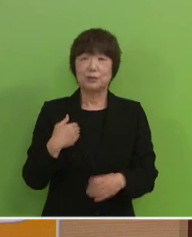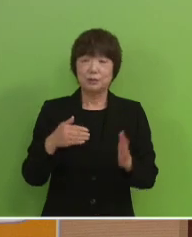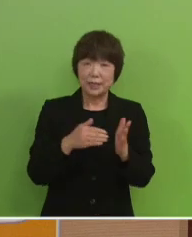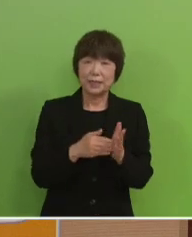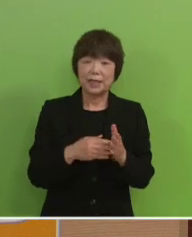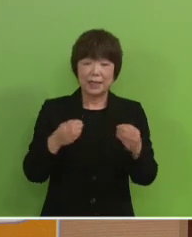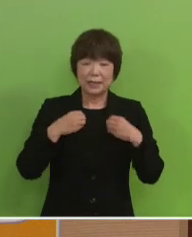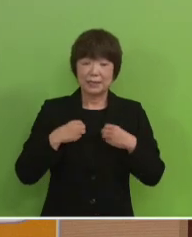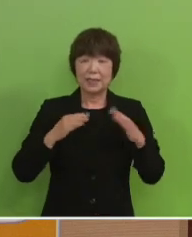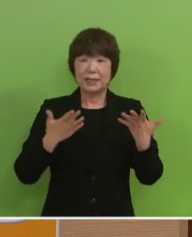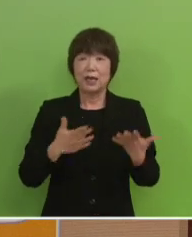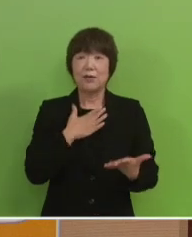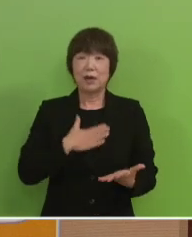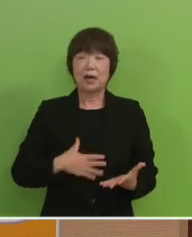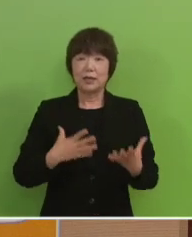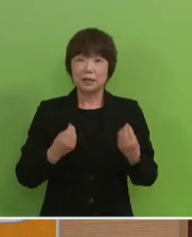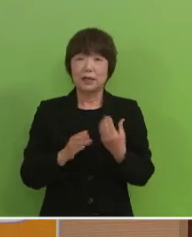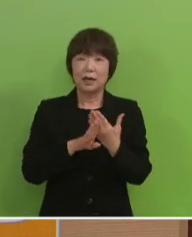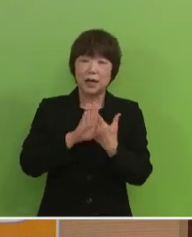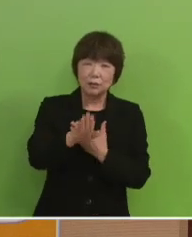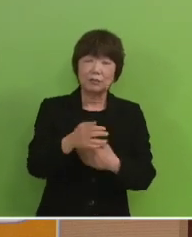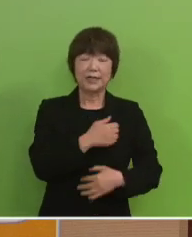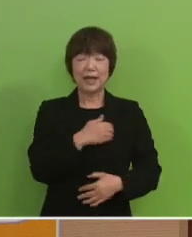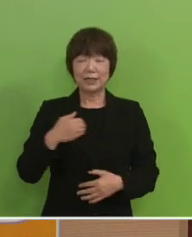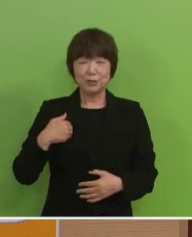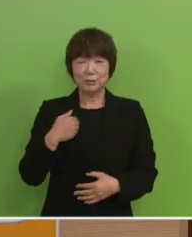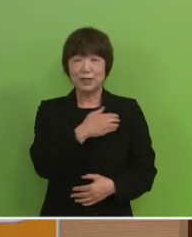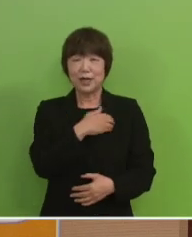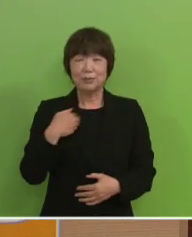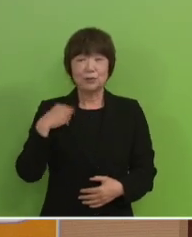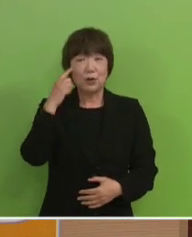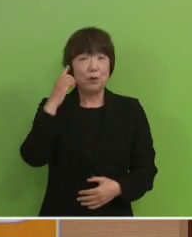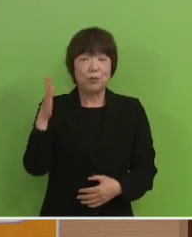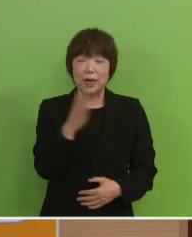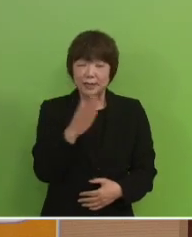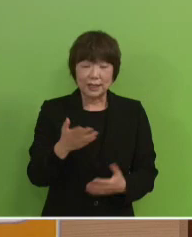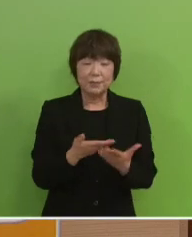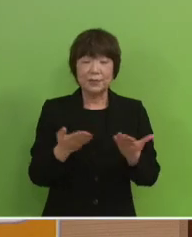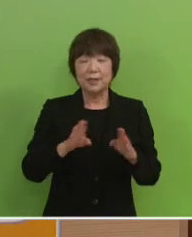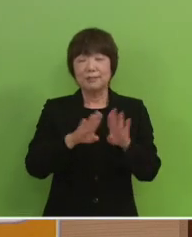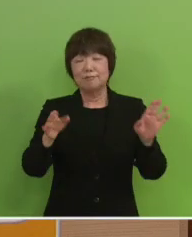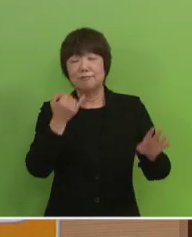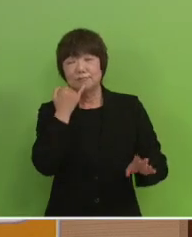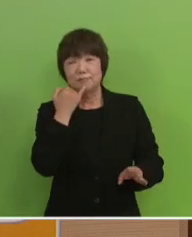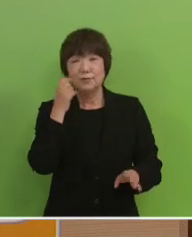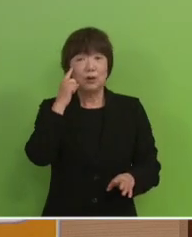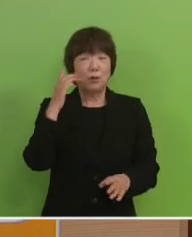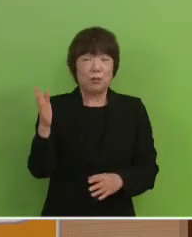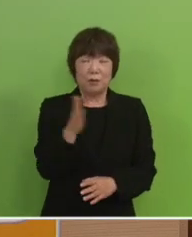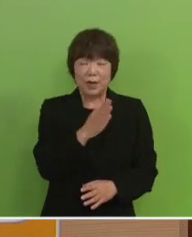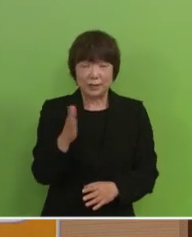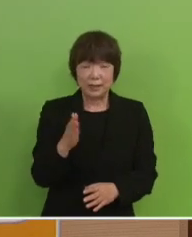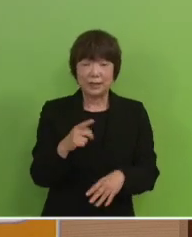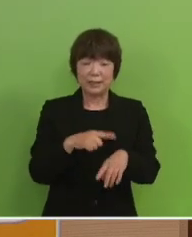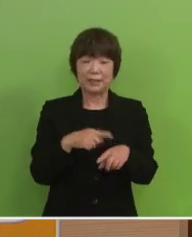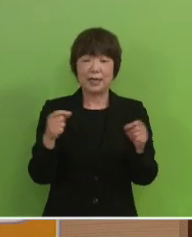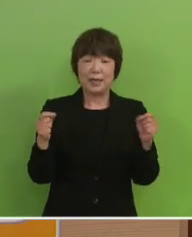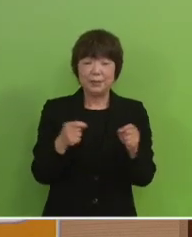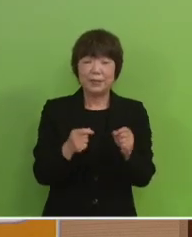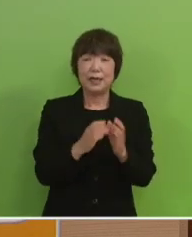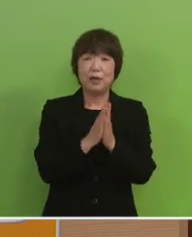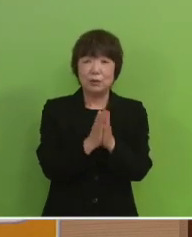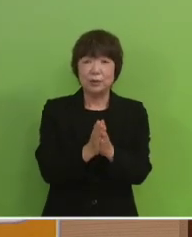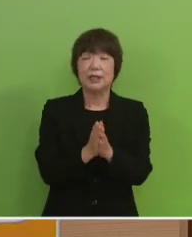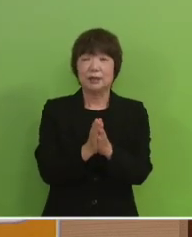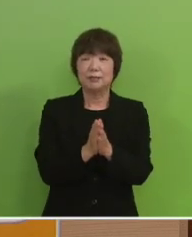それを持ってええもう大丈夫だって思わずに店を開けるなんてことはしてずに時短優勢やっ